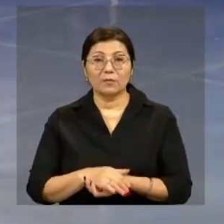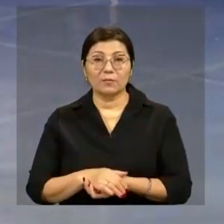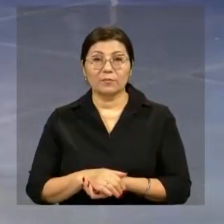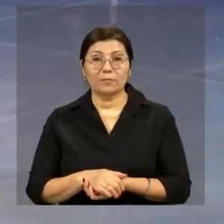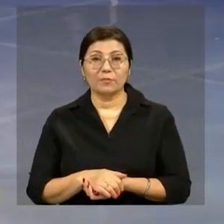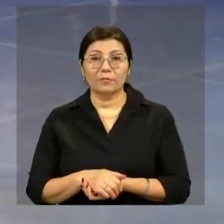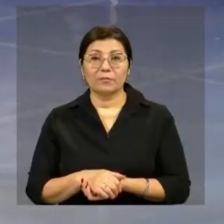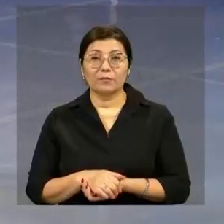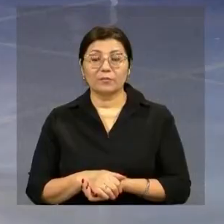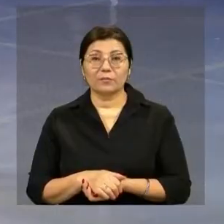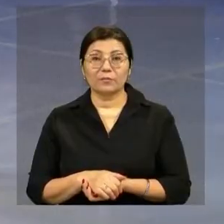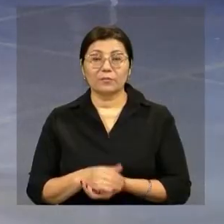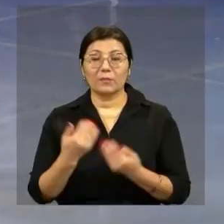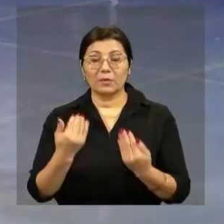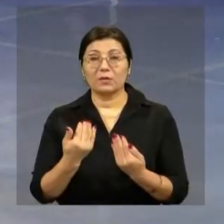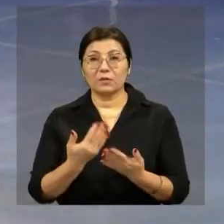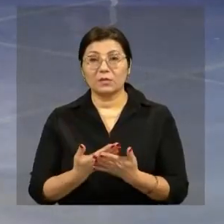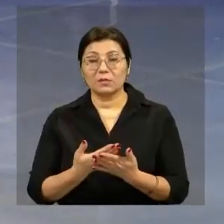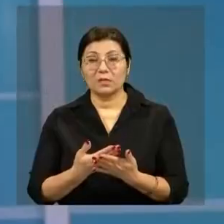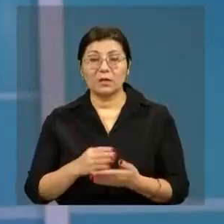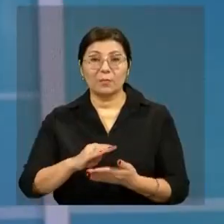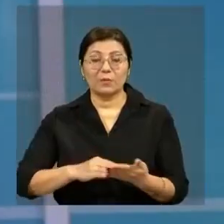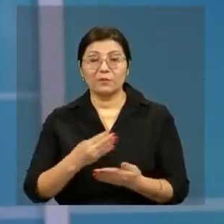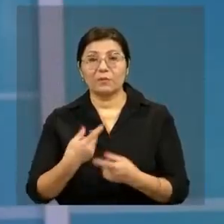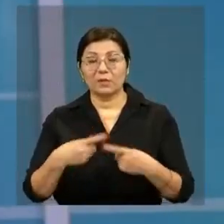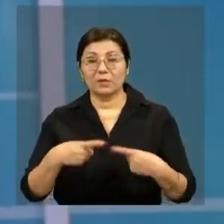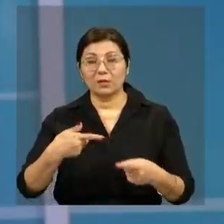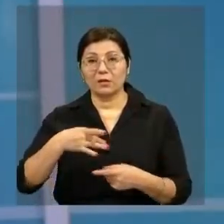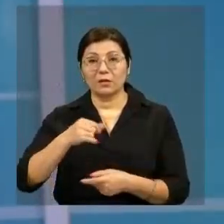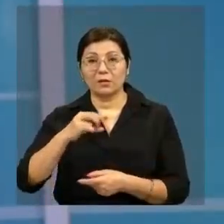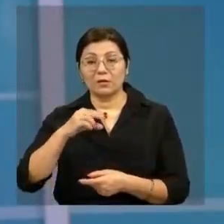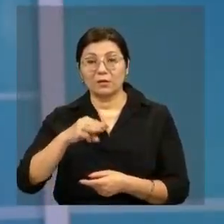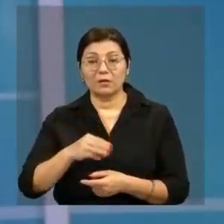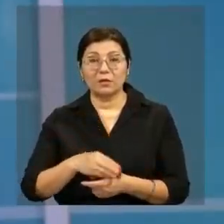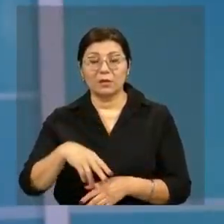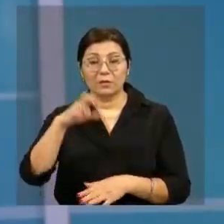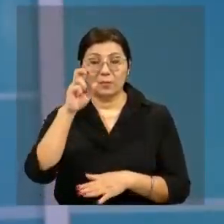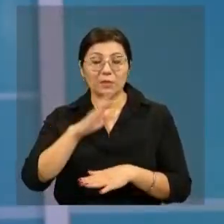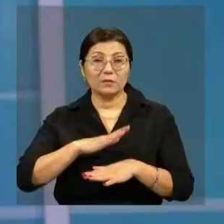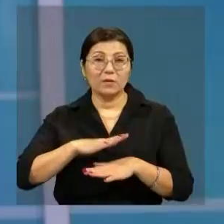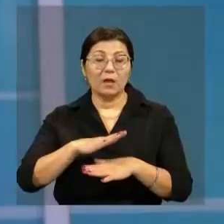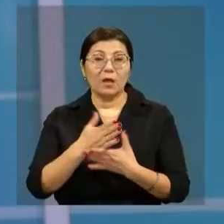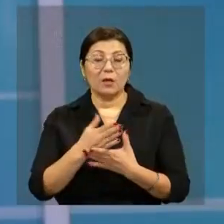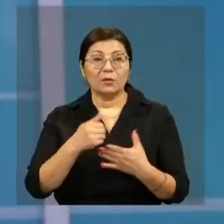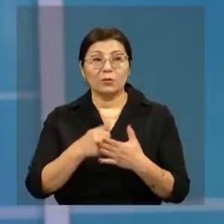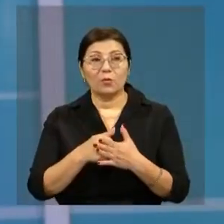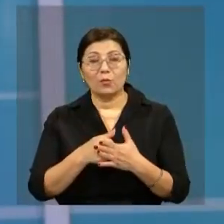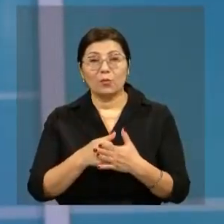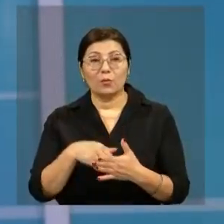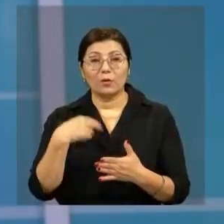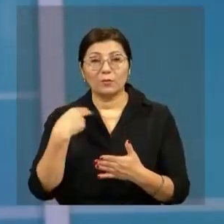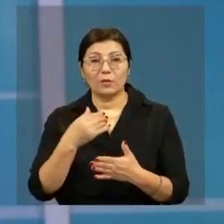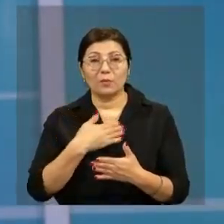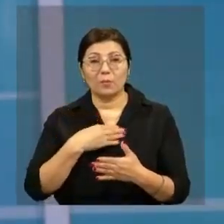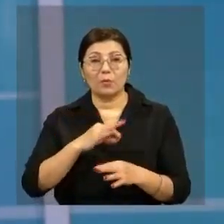проекты прокручиваете. Да. Сейчас я подаю заявку на разные гранты от гос, там, иностранных. Сейчас мой